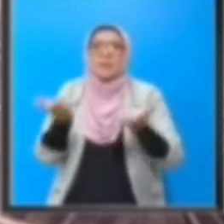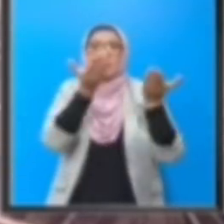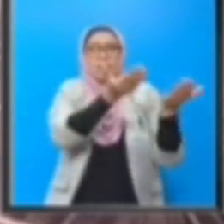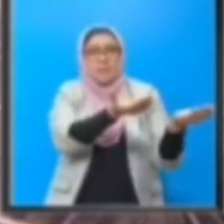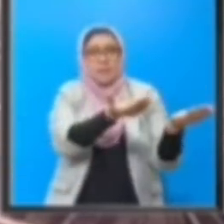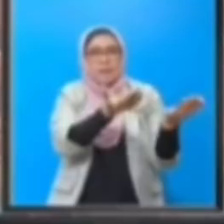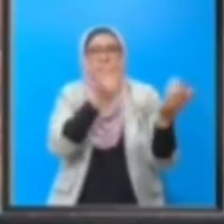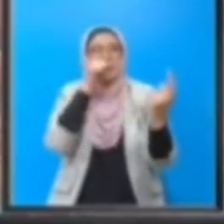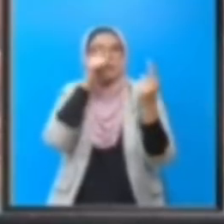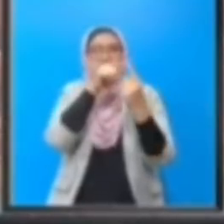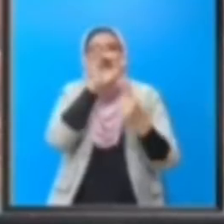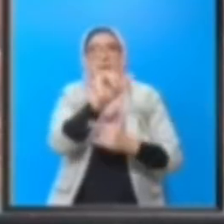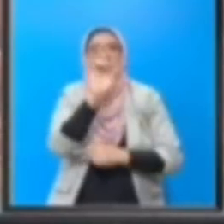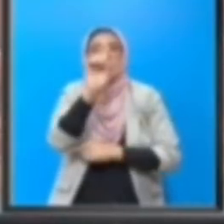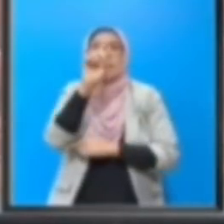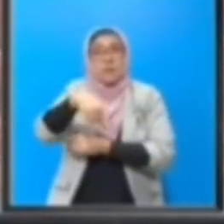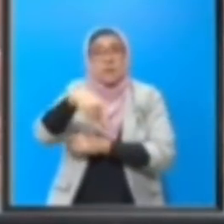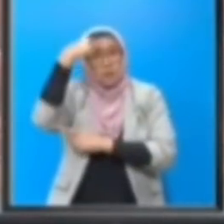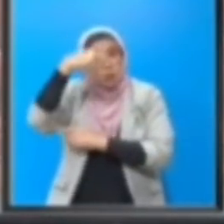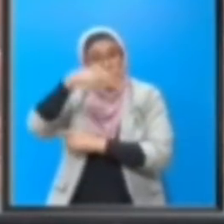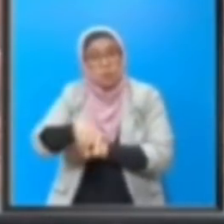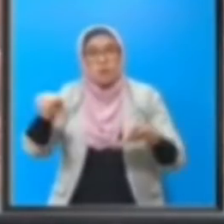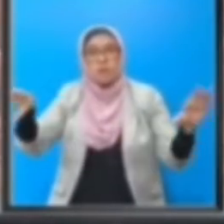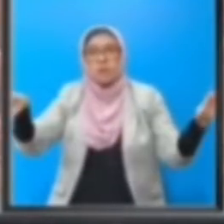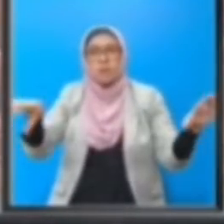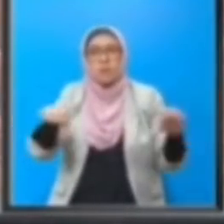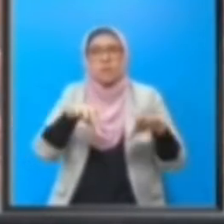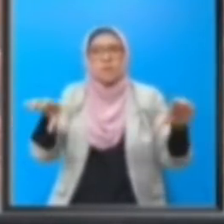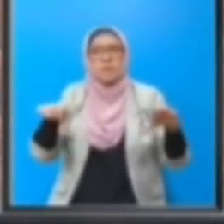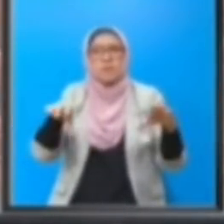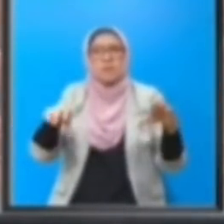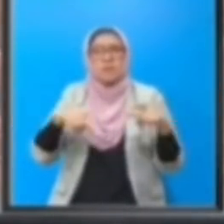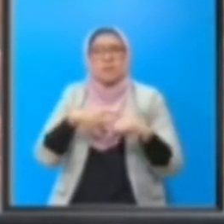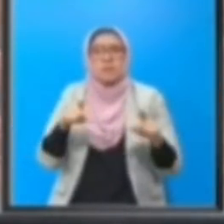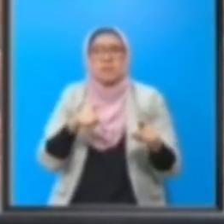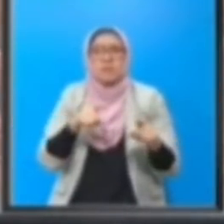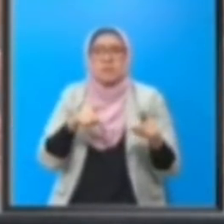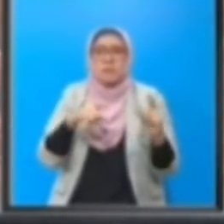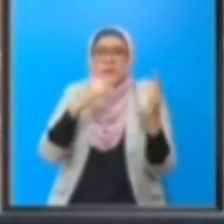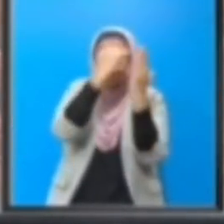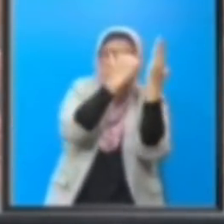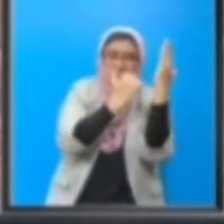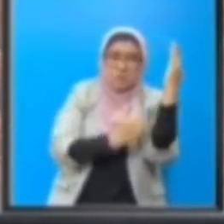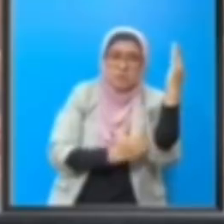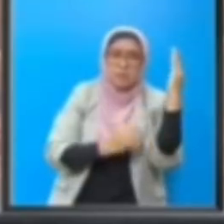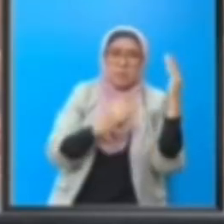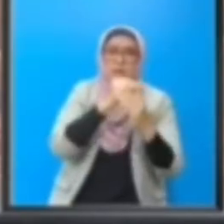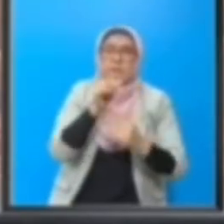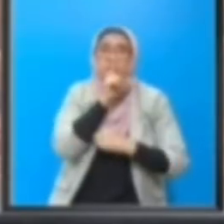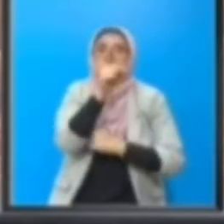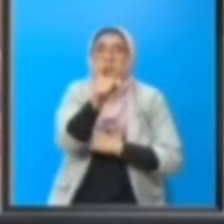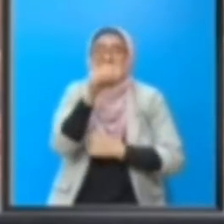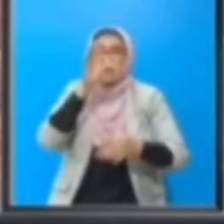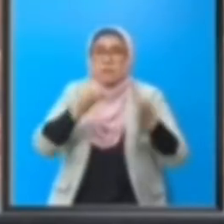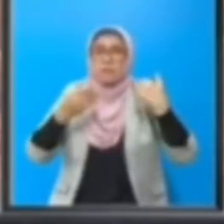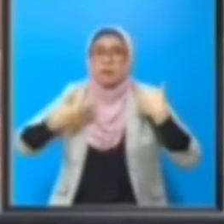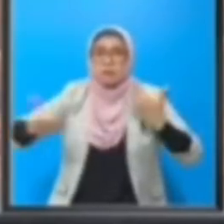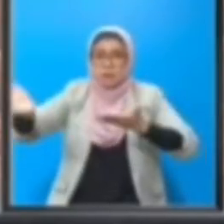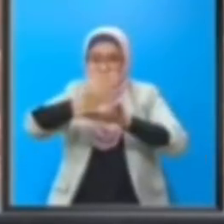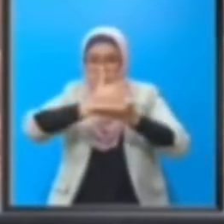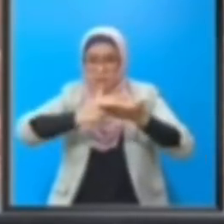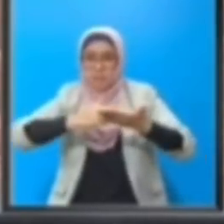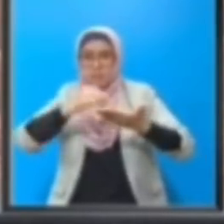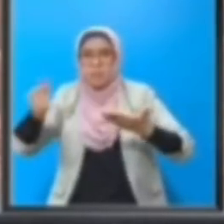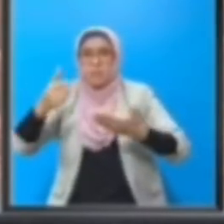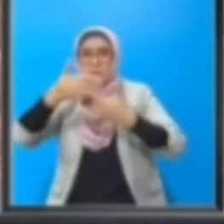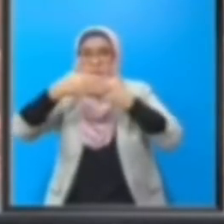kepada Yang Dipertua untuk membuat petua, nak memastikan bahawa jika ada belah bahagian yang selepas daripada ini, dipastikan